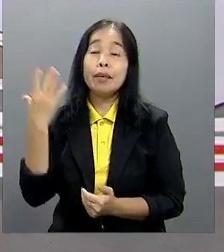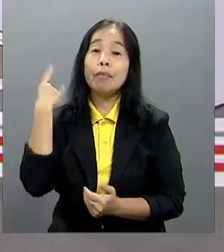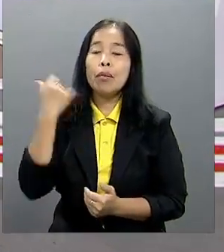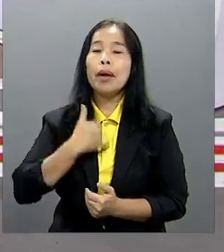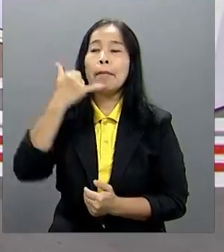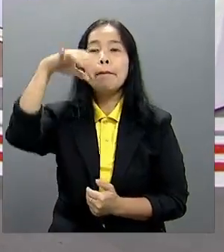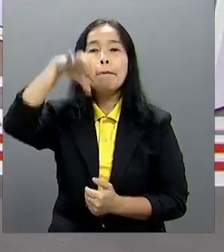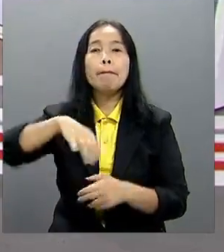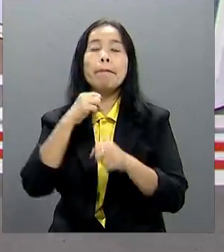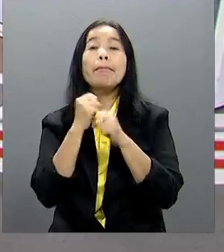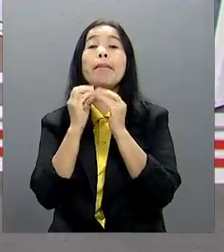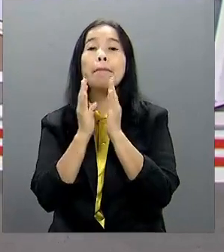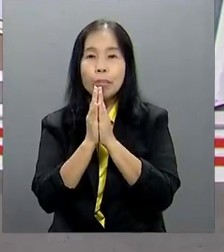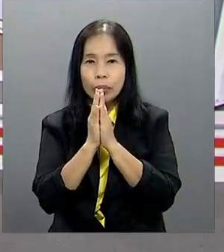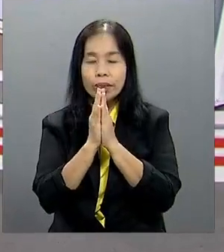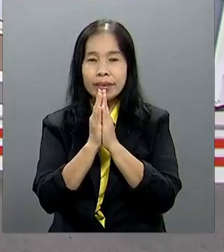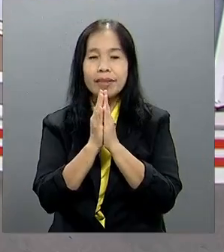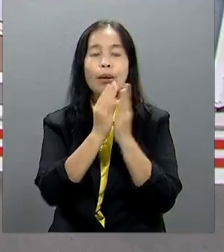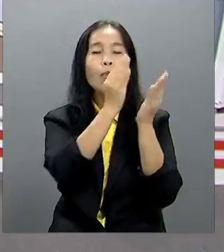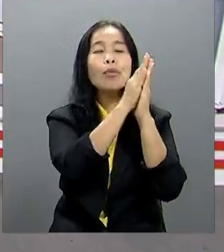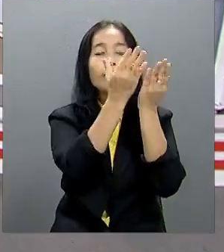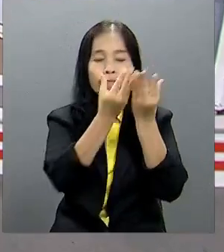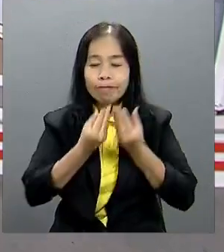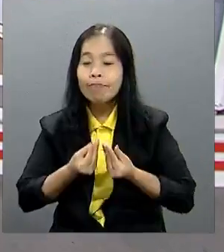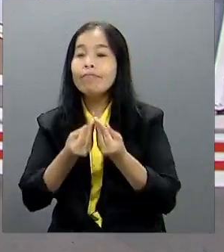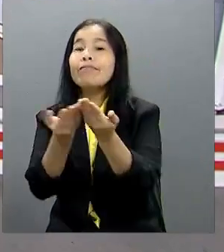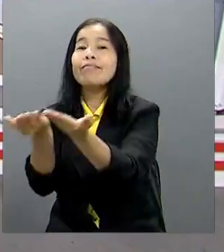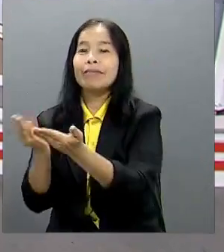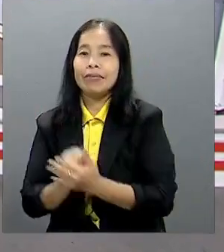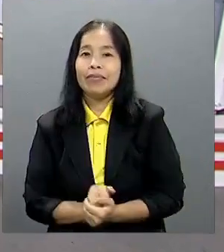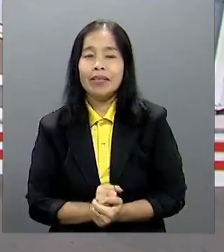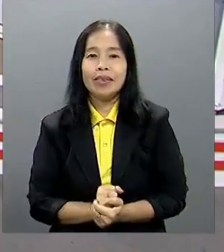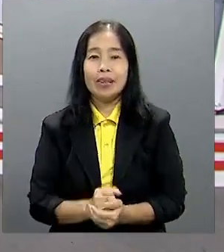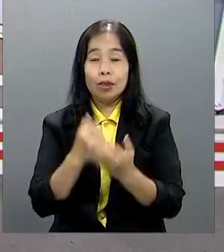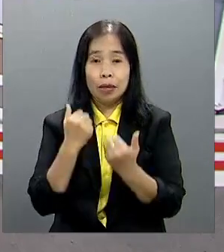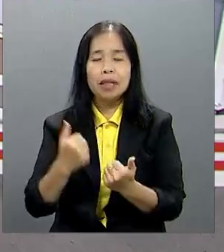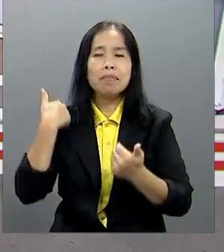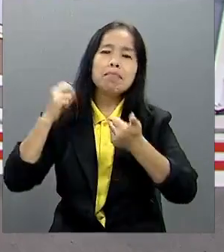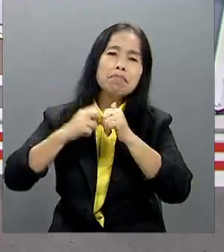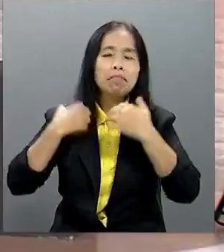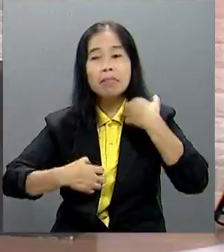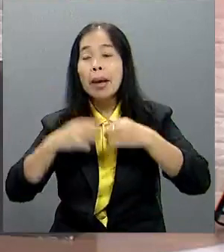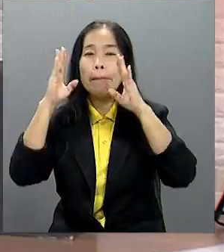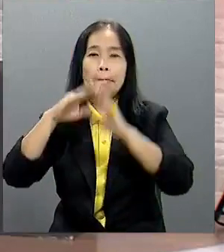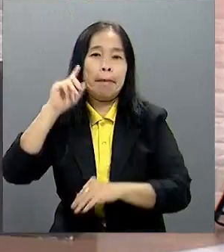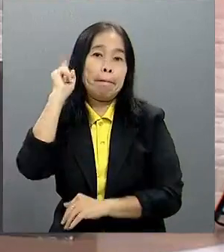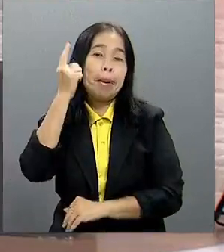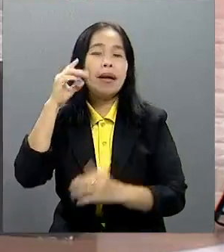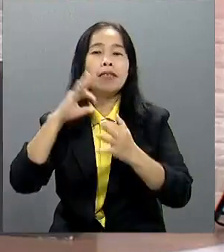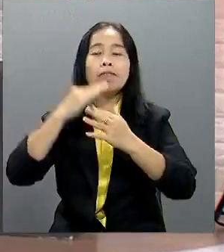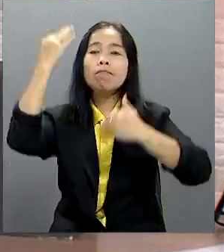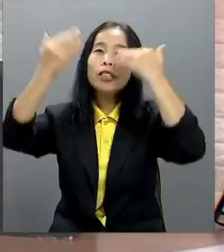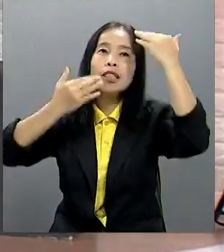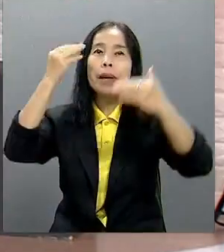าเอาบุญมาฝากด้วยนะคะ โมทนาสาธุครับพี ่ค่ะวันนี้ร้องทุกข์ลงป้ายนี้มาในแนวสายบุญหน่อยนะคะเพราะว่ากิจกรรมทางพระพุทธศาสนาทั่วประเ